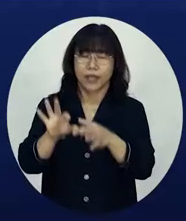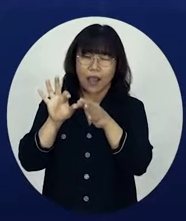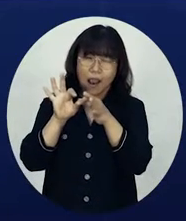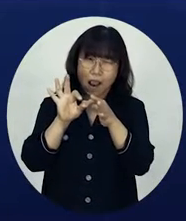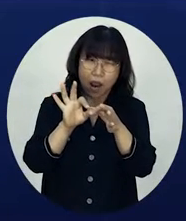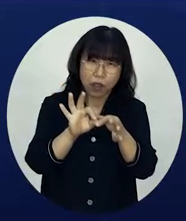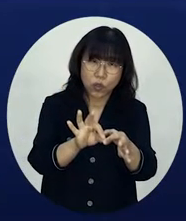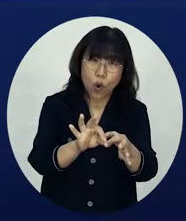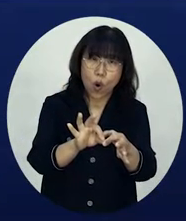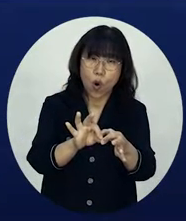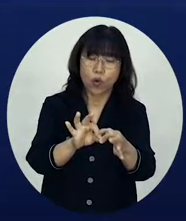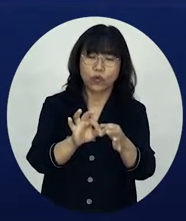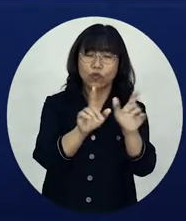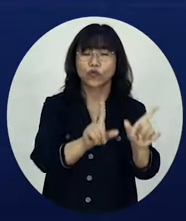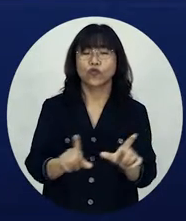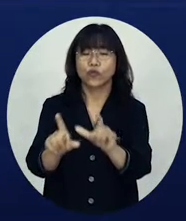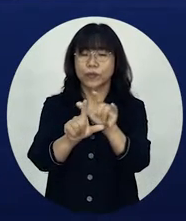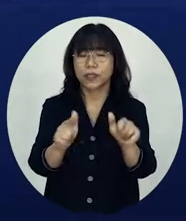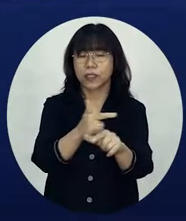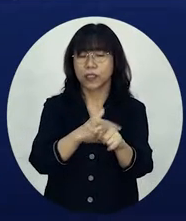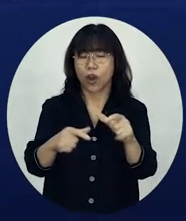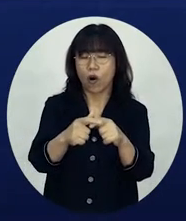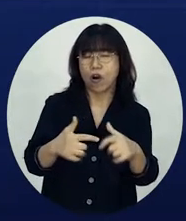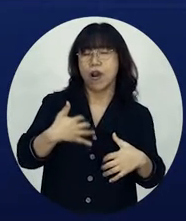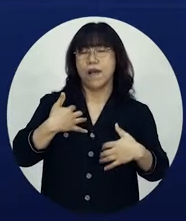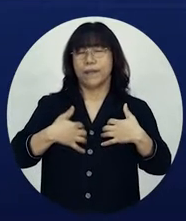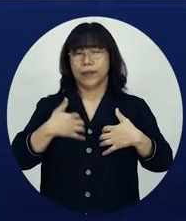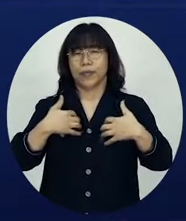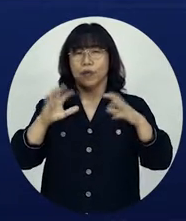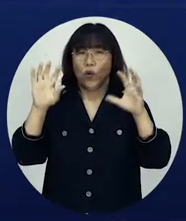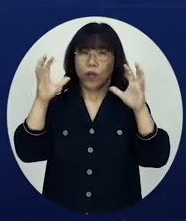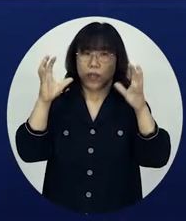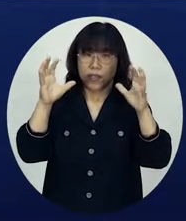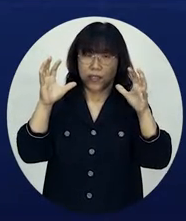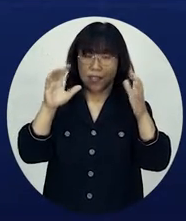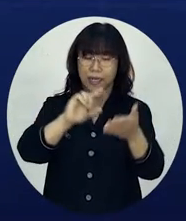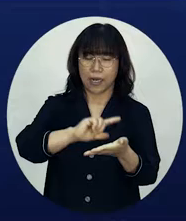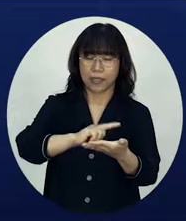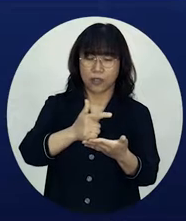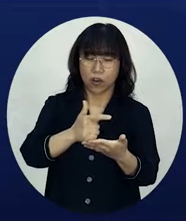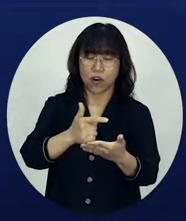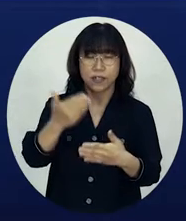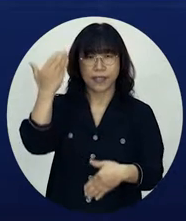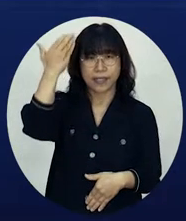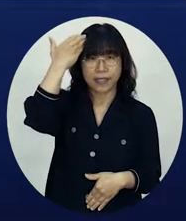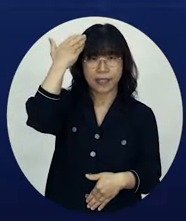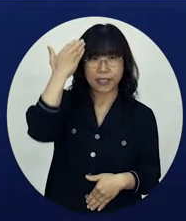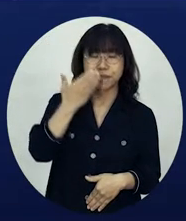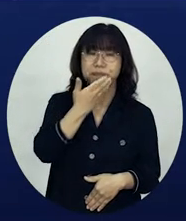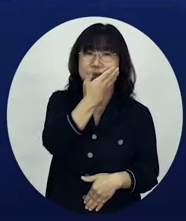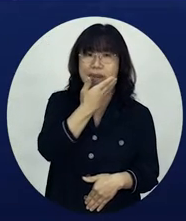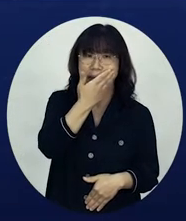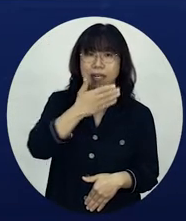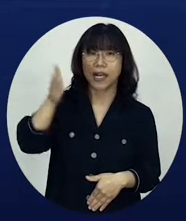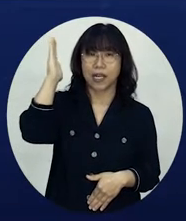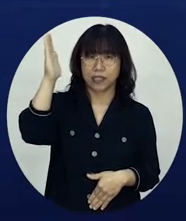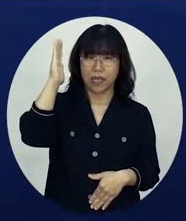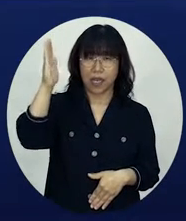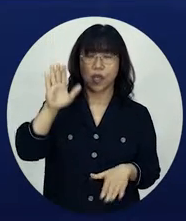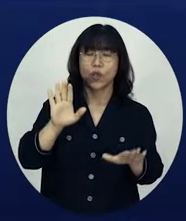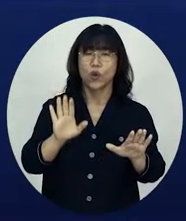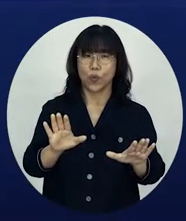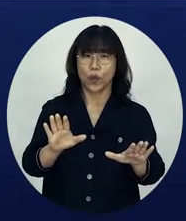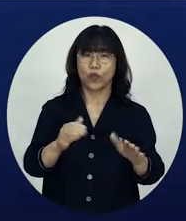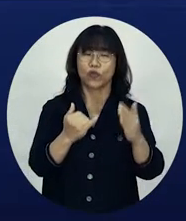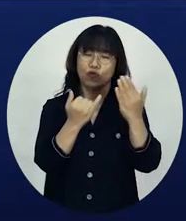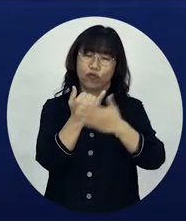회차가 거듭될수록 국민들의 더 많은 사랑을 받고 있는 강서 지식 비타민 강좌가 오는 9월 8일 강서구청